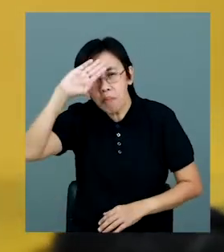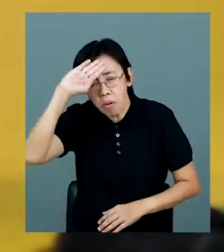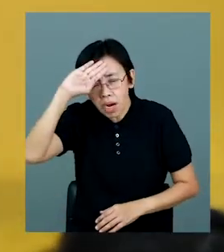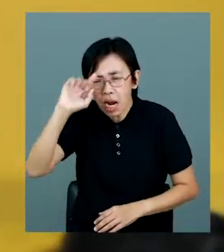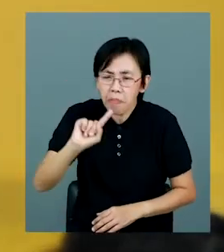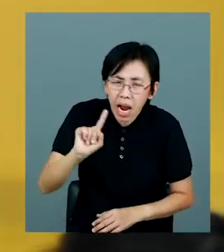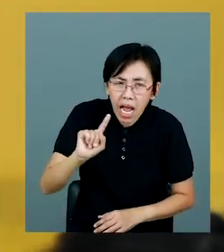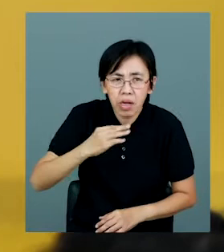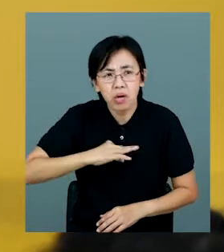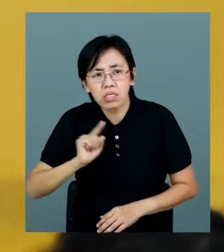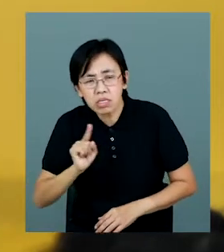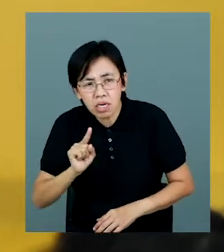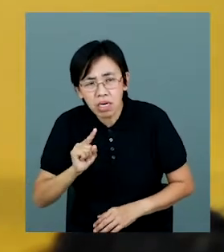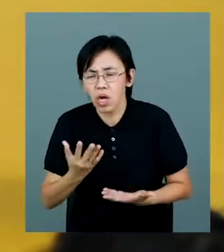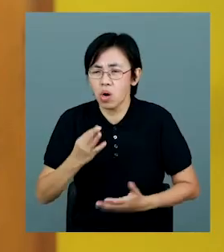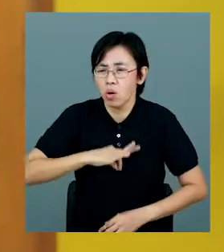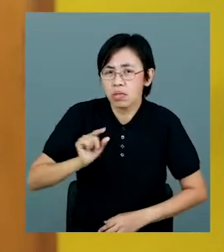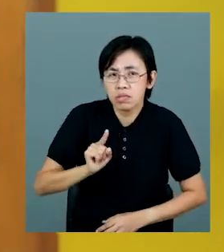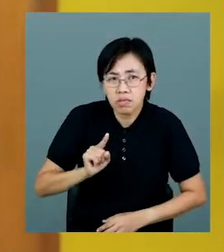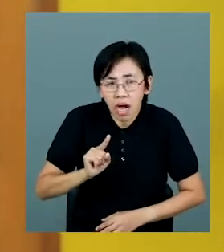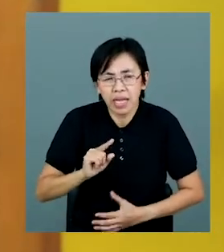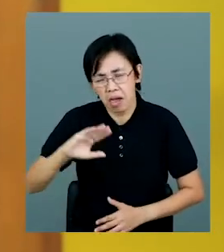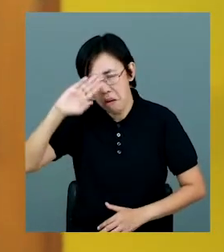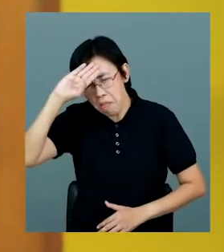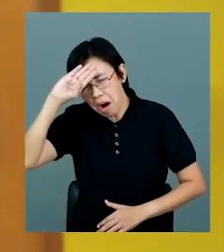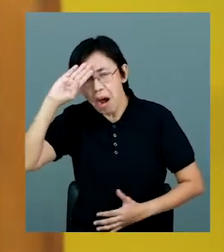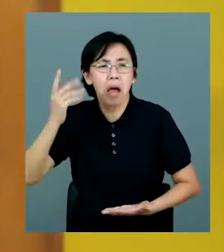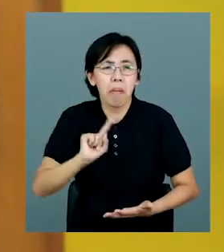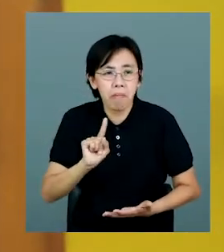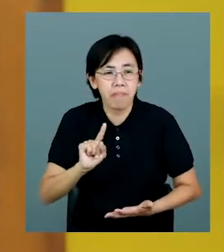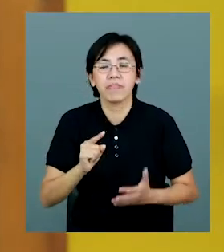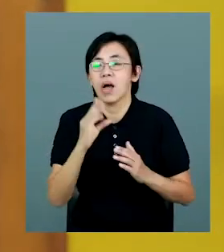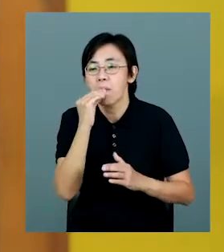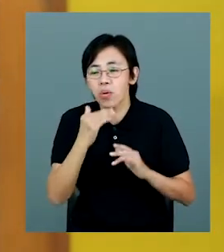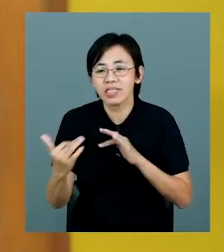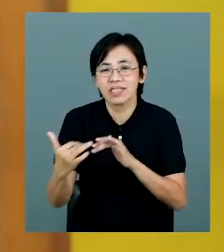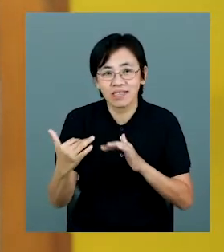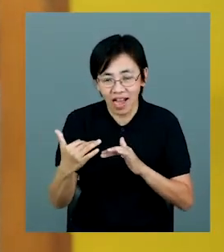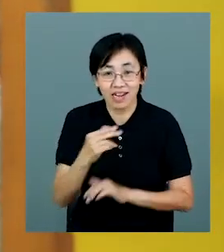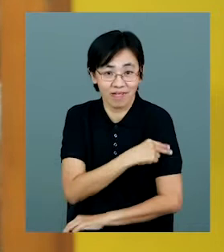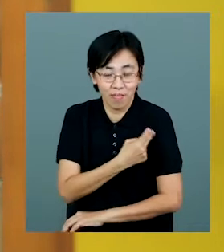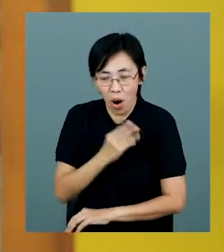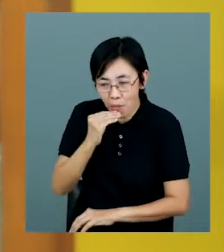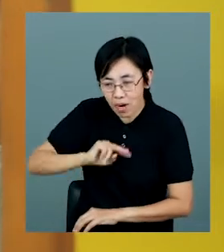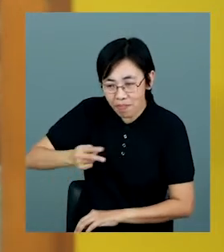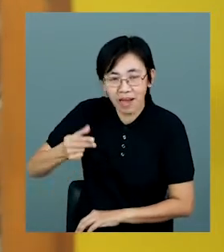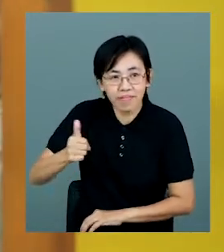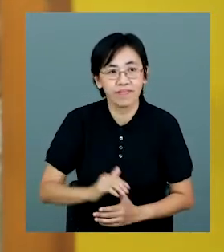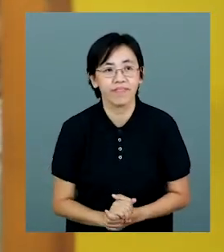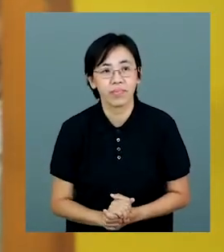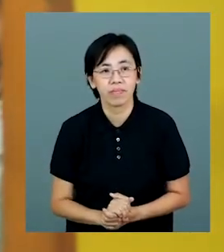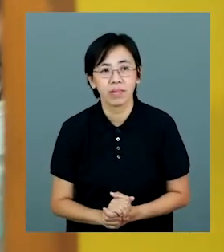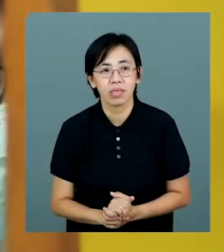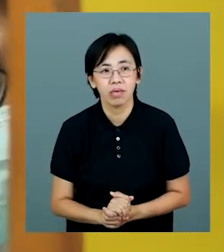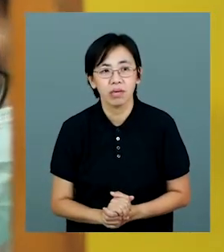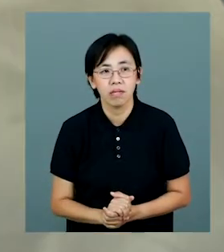เขาแบบมีอาการยังไงแบบเขาแบบรู้สึกยังไงไม่สบายยังไงก็สามารถที่จะสื่อสารได้กับทางหมอได้เลยครับผม ต้อง